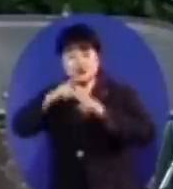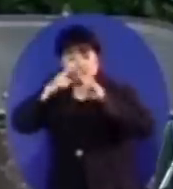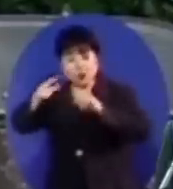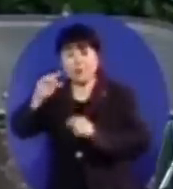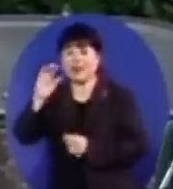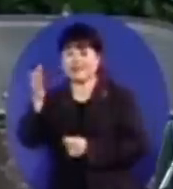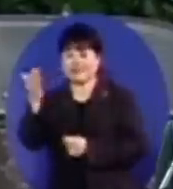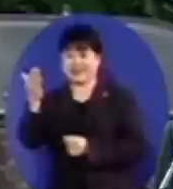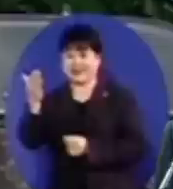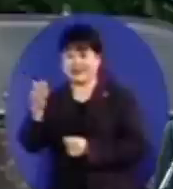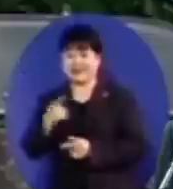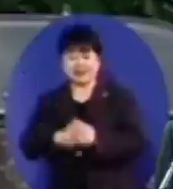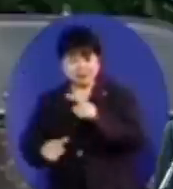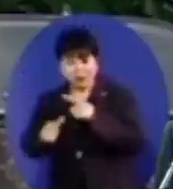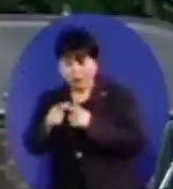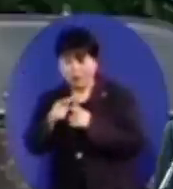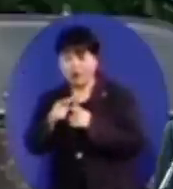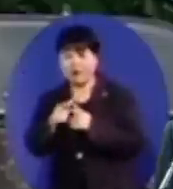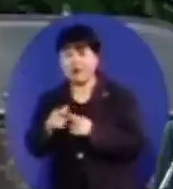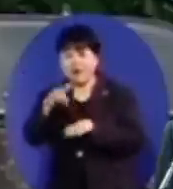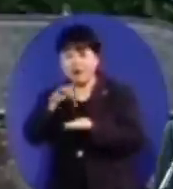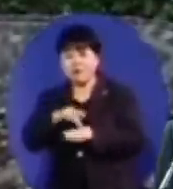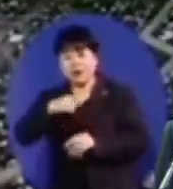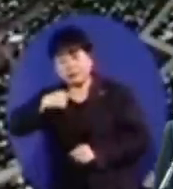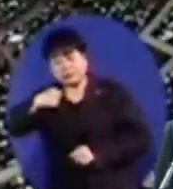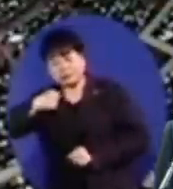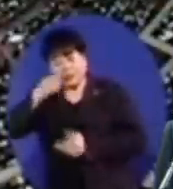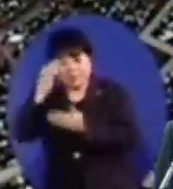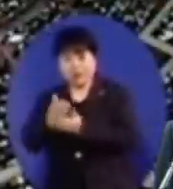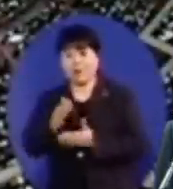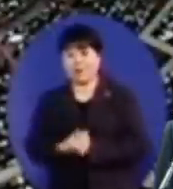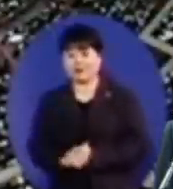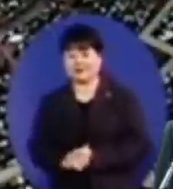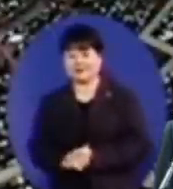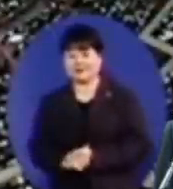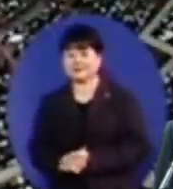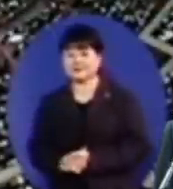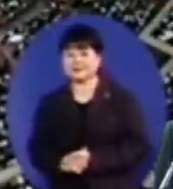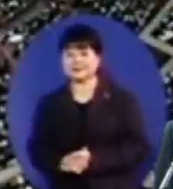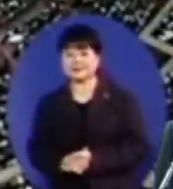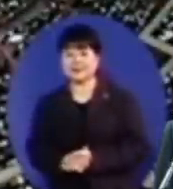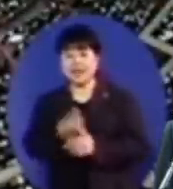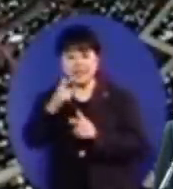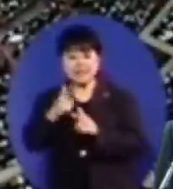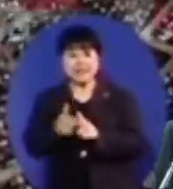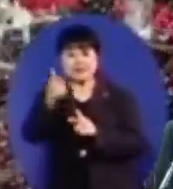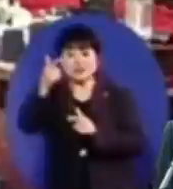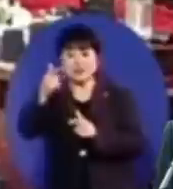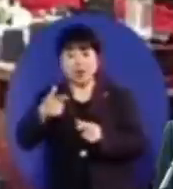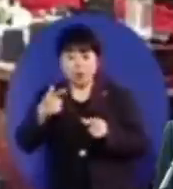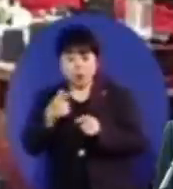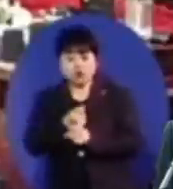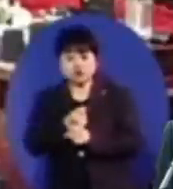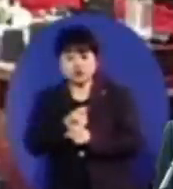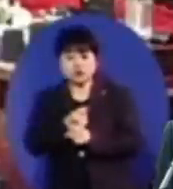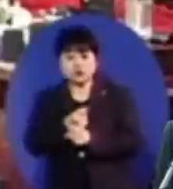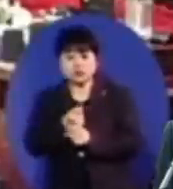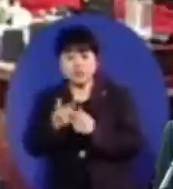것입니다. 더 이상 마귀에게 끌려다니면 안 되는 것입니다. 예수님의 원수들은